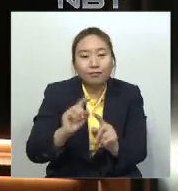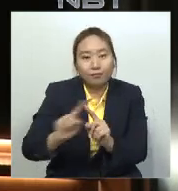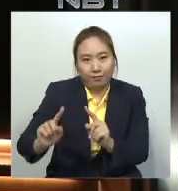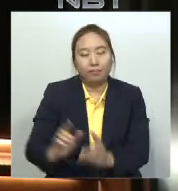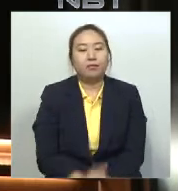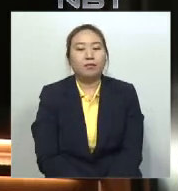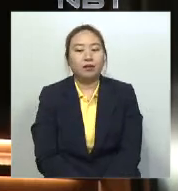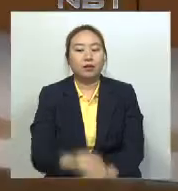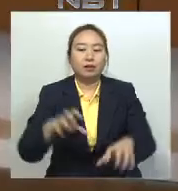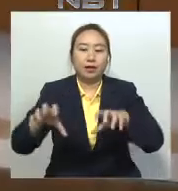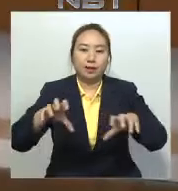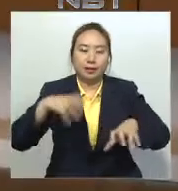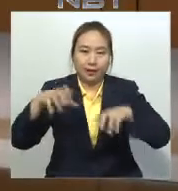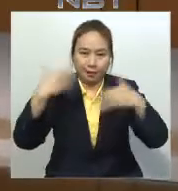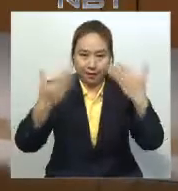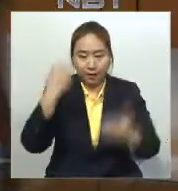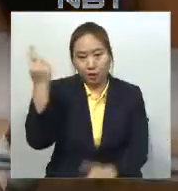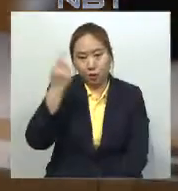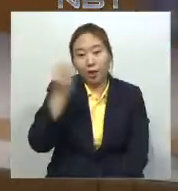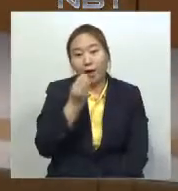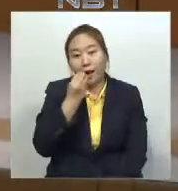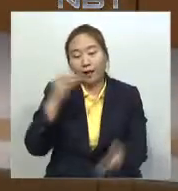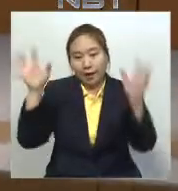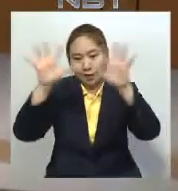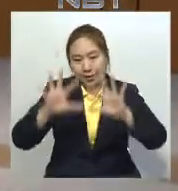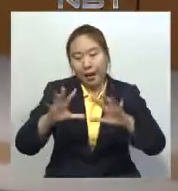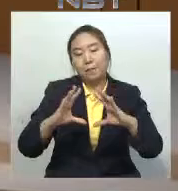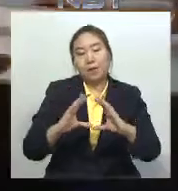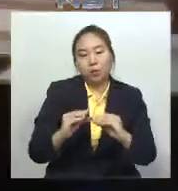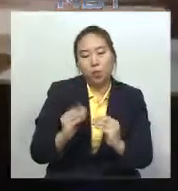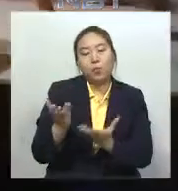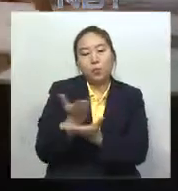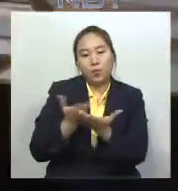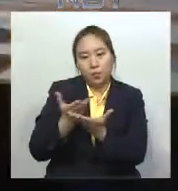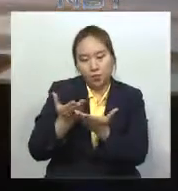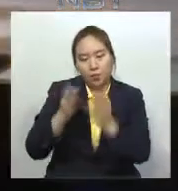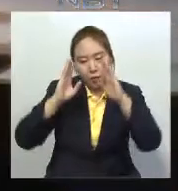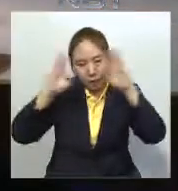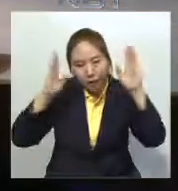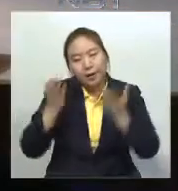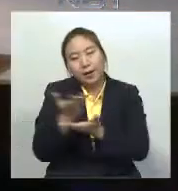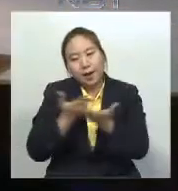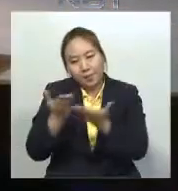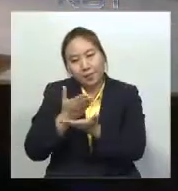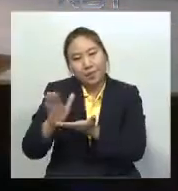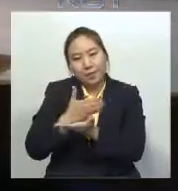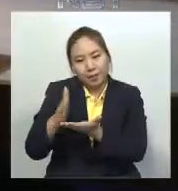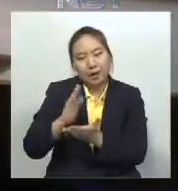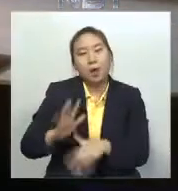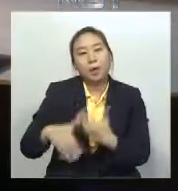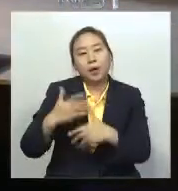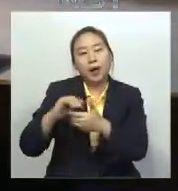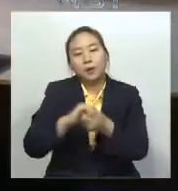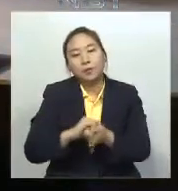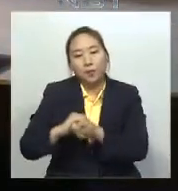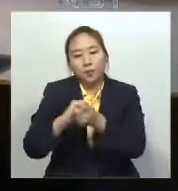สำหรับการจัดงานท่องเที่ยวเชิงอาหารอาเซียนนะครับแบ่งการประชุมเสวนาแลกเปลี่ยนประสบการณ์ด้านอาหารอาเซียนเพื่อพัฒนาสู่ความร่วมมืออ